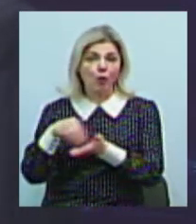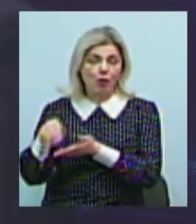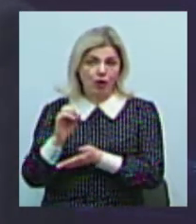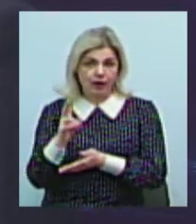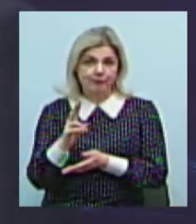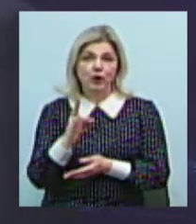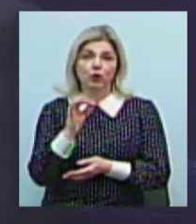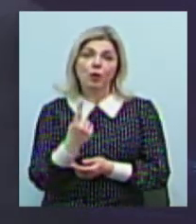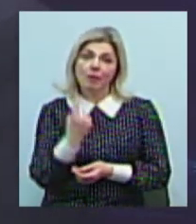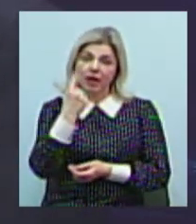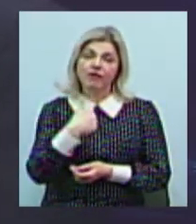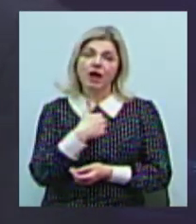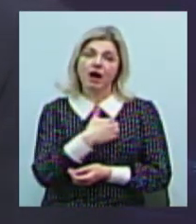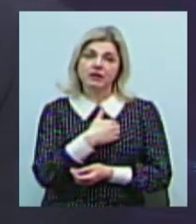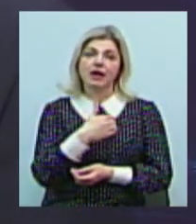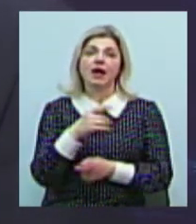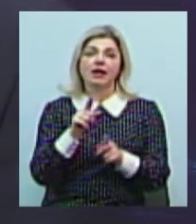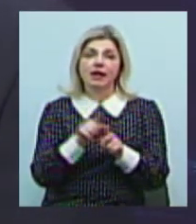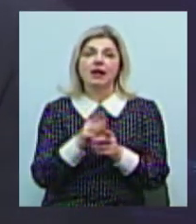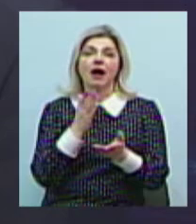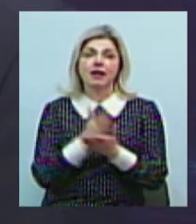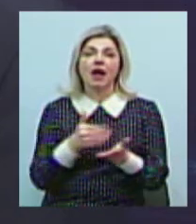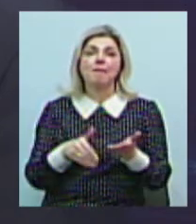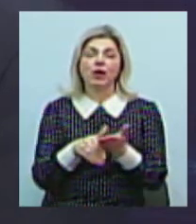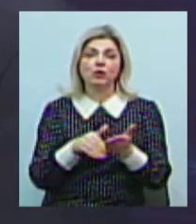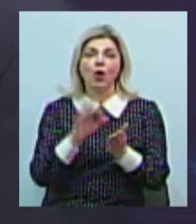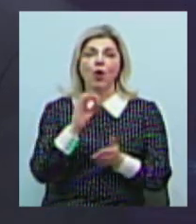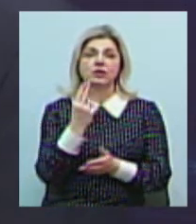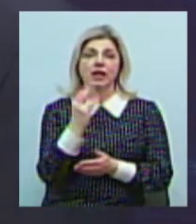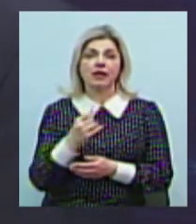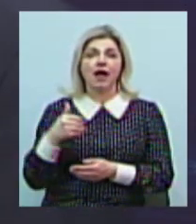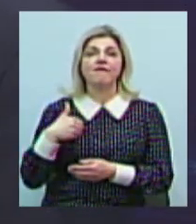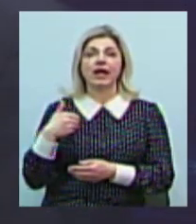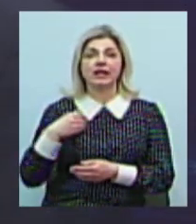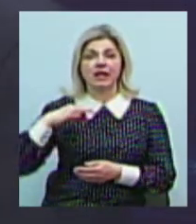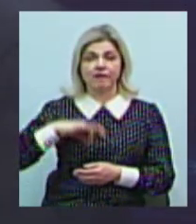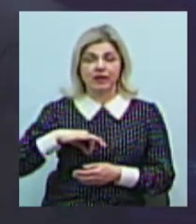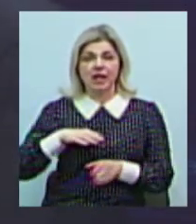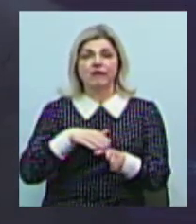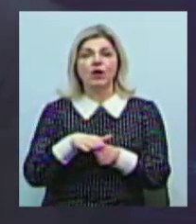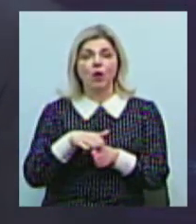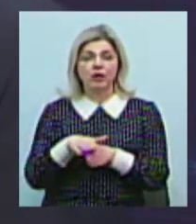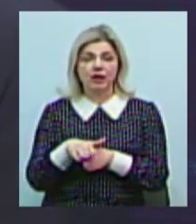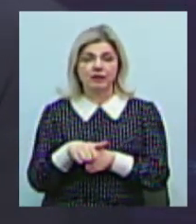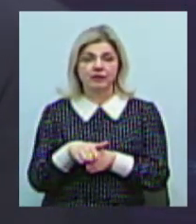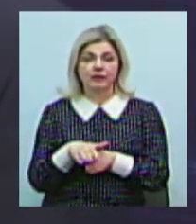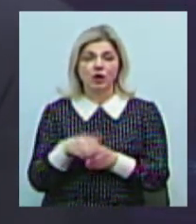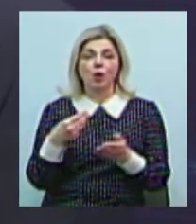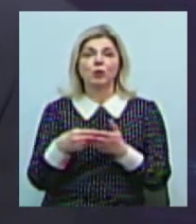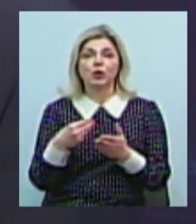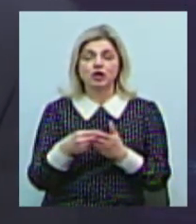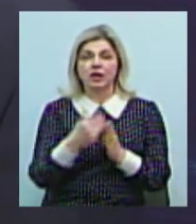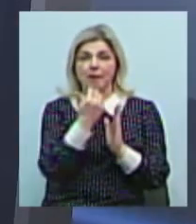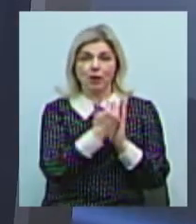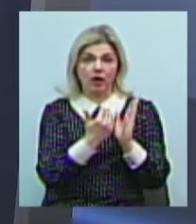всего, я бы сказал, есть такая методика Кабмина оценки эффективности выполнения бюджетных